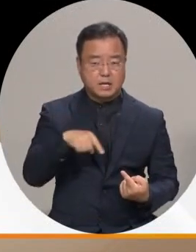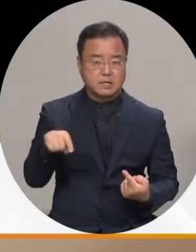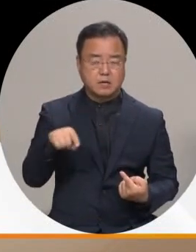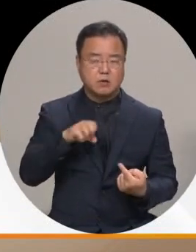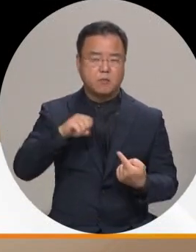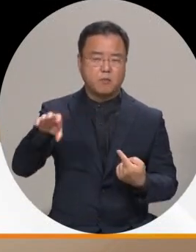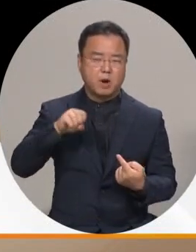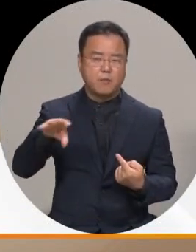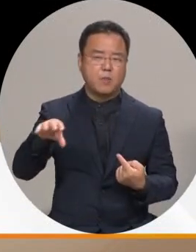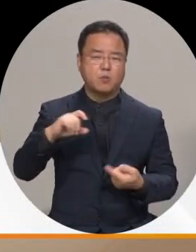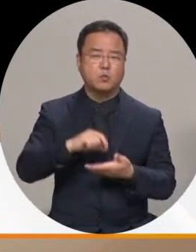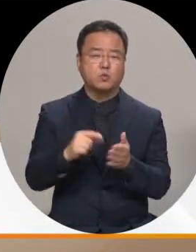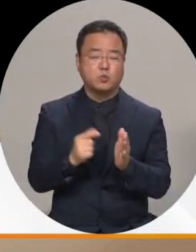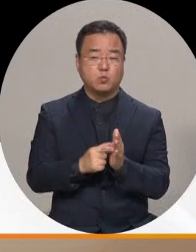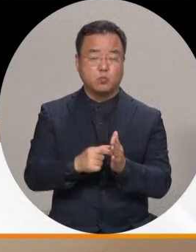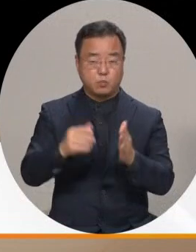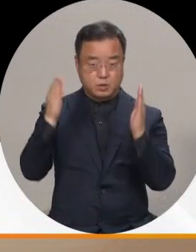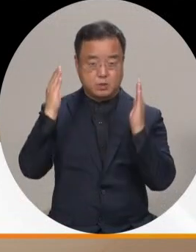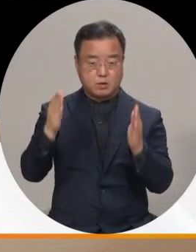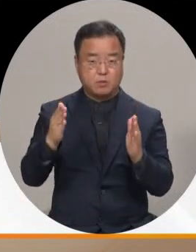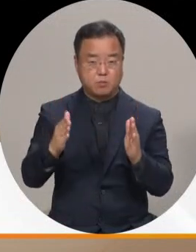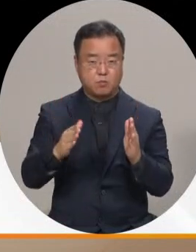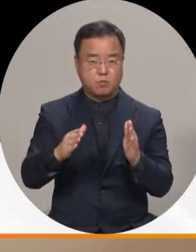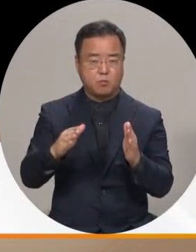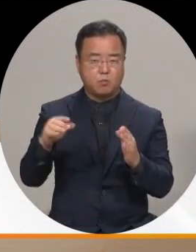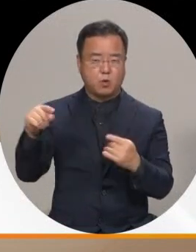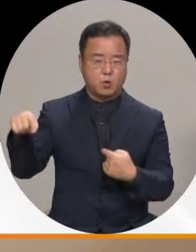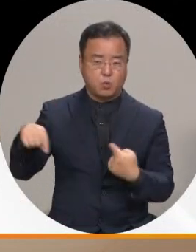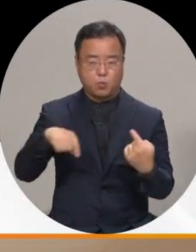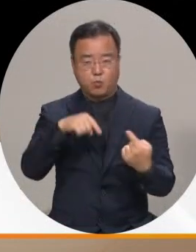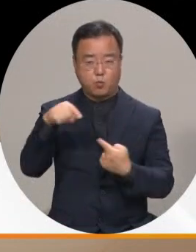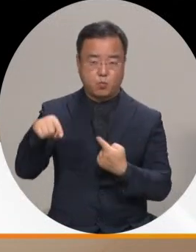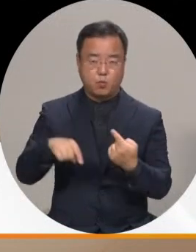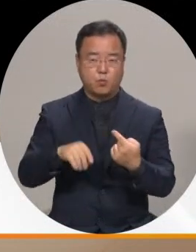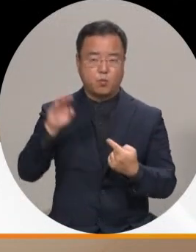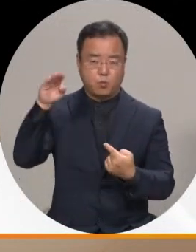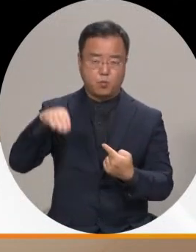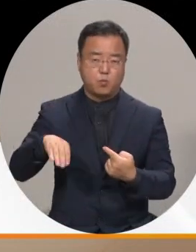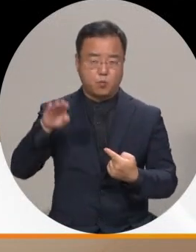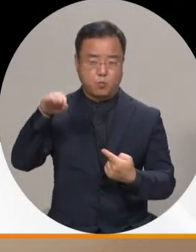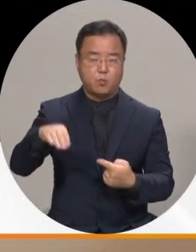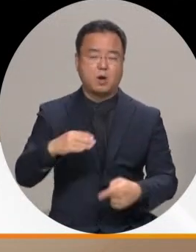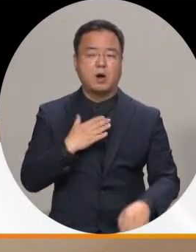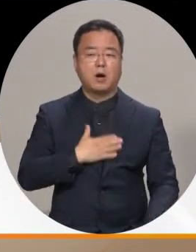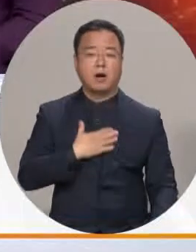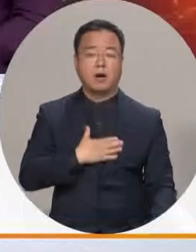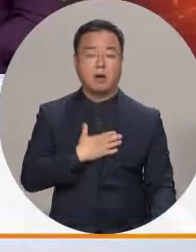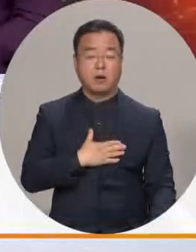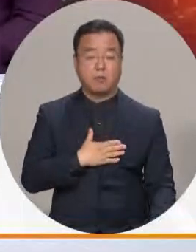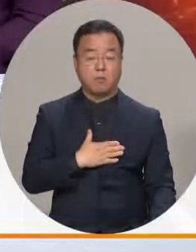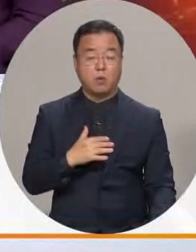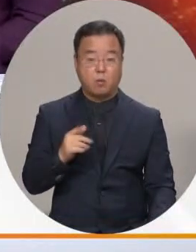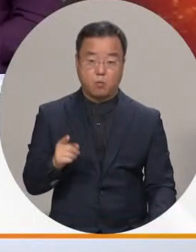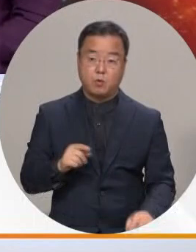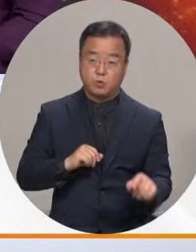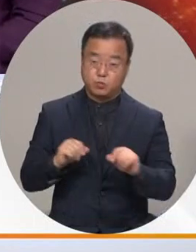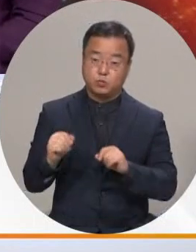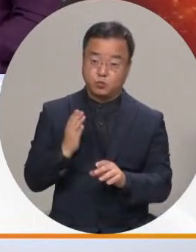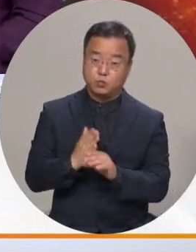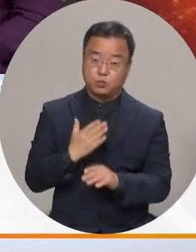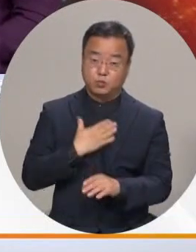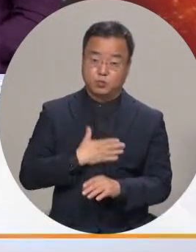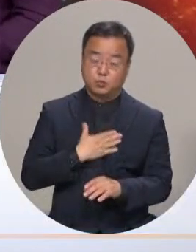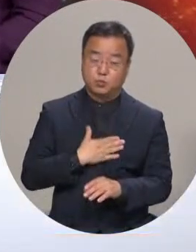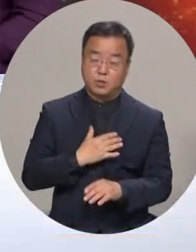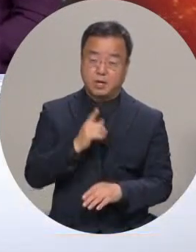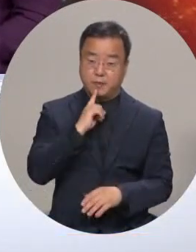각도가 지속적으로 마치 세차 운동을 하듯 변화하고 있음을 알게 된 것입니다네 세차 운동이 일어나고 있다 그러니까이